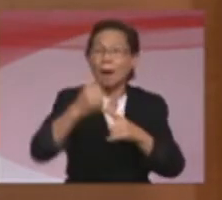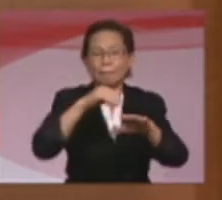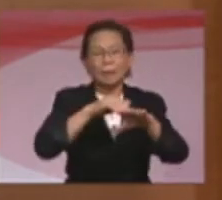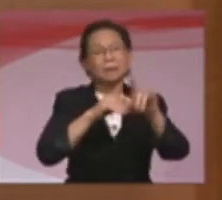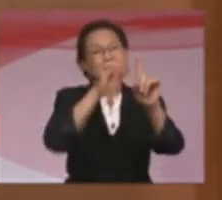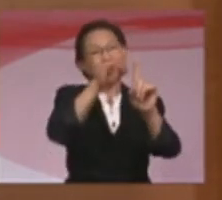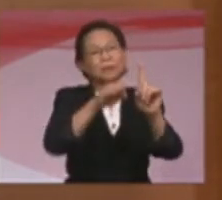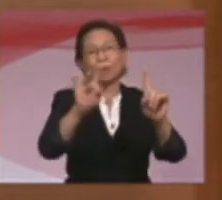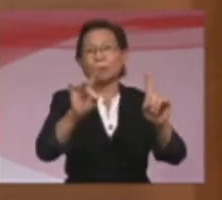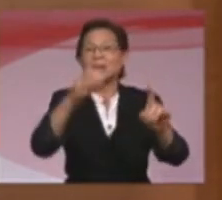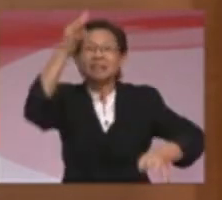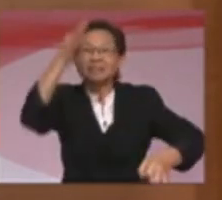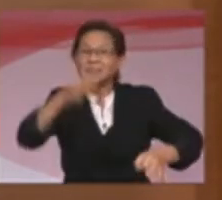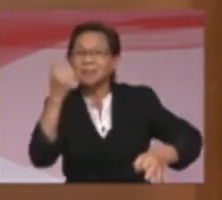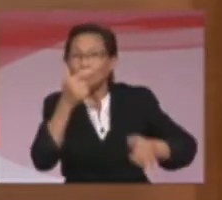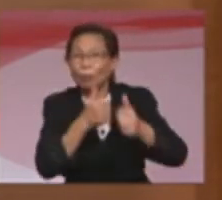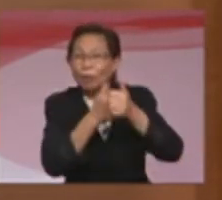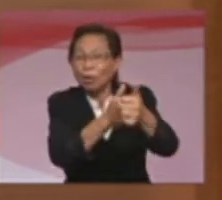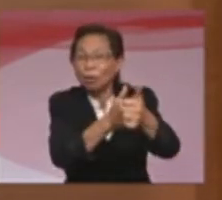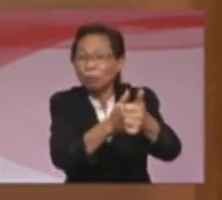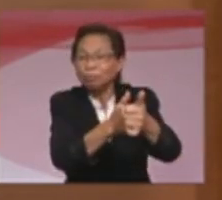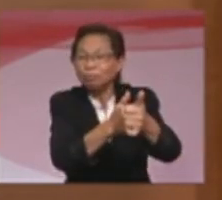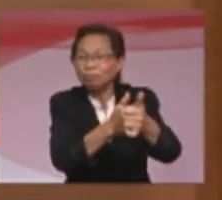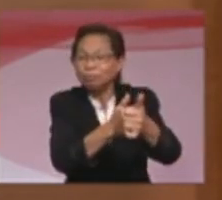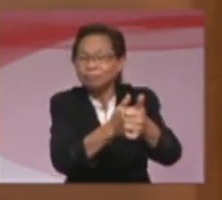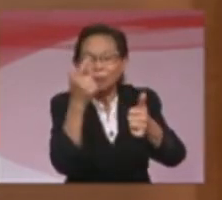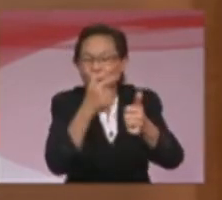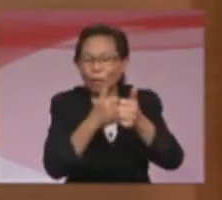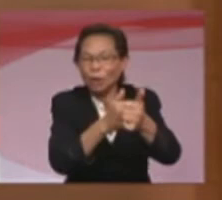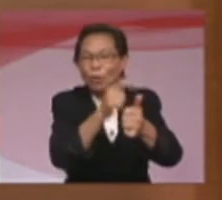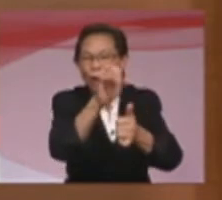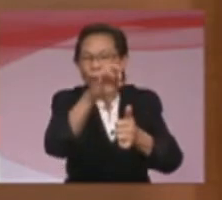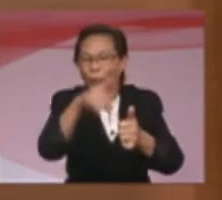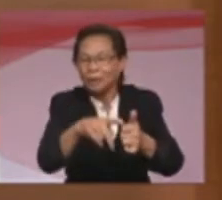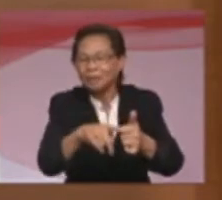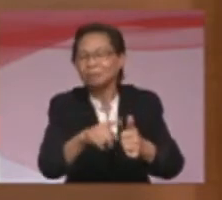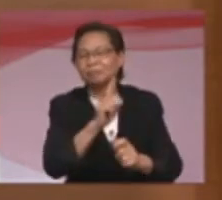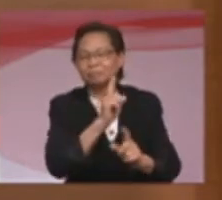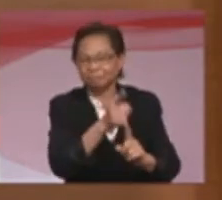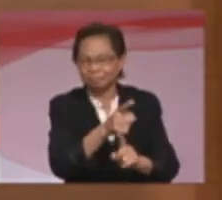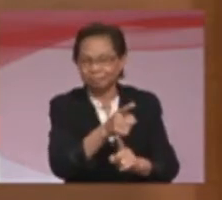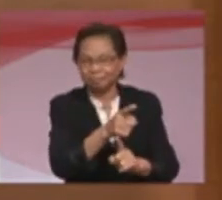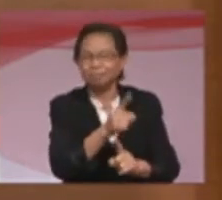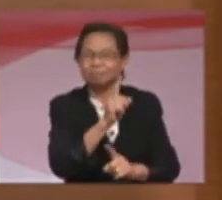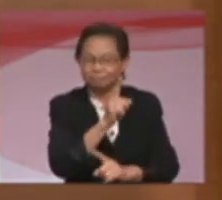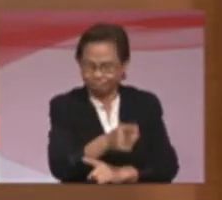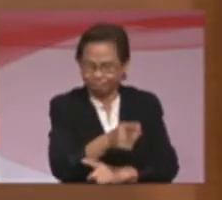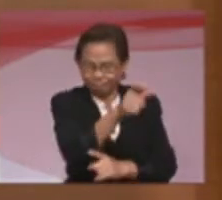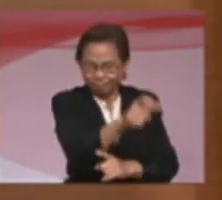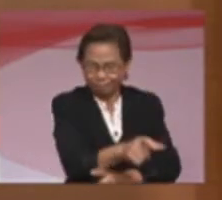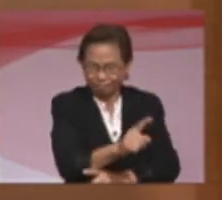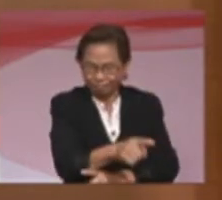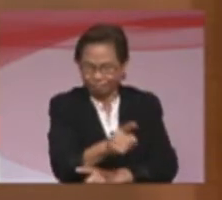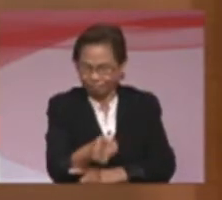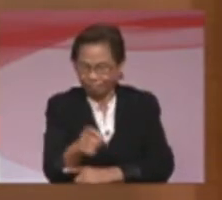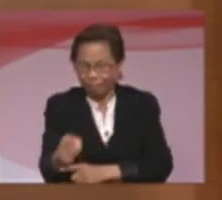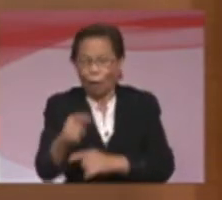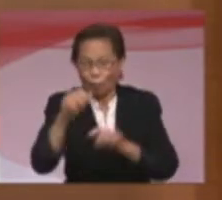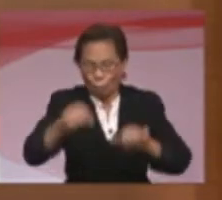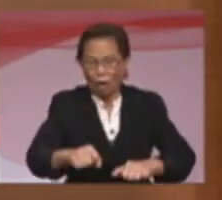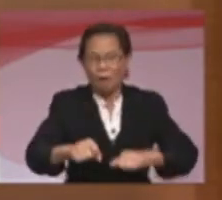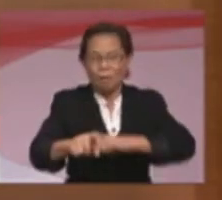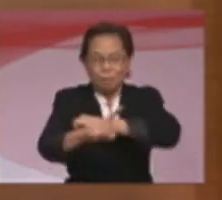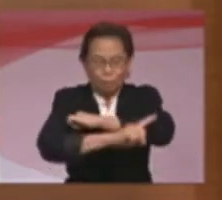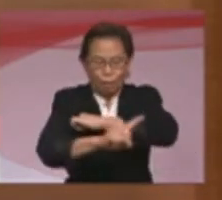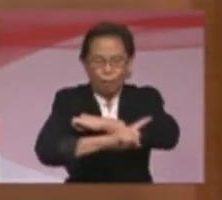jika gagal mematuhi arahan hari ini, mereka akan boleh dikenakan tindakan di